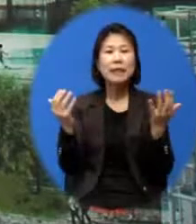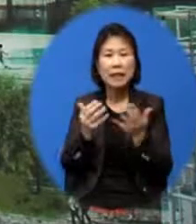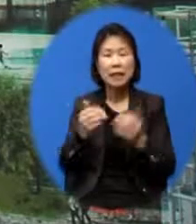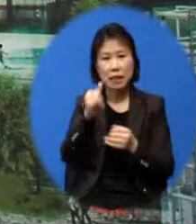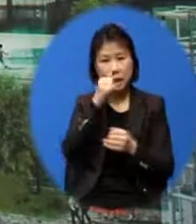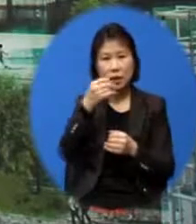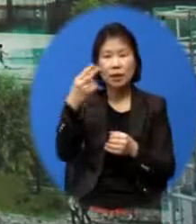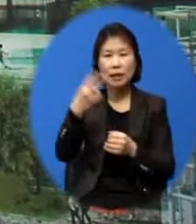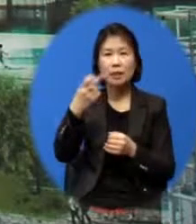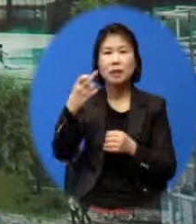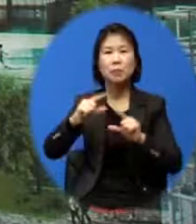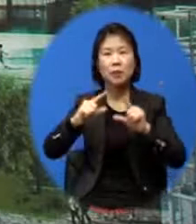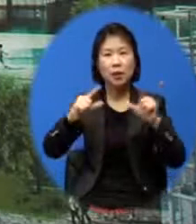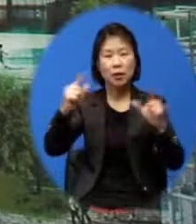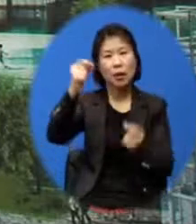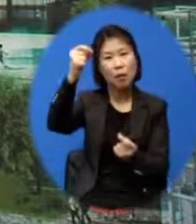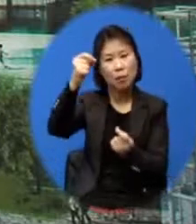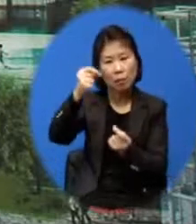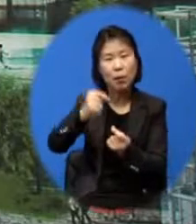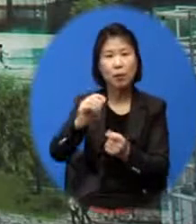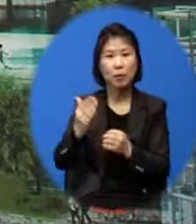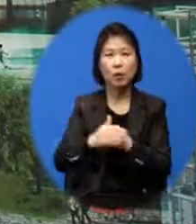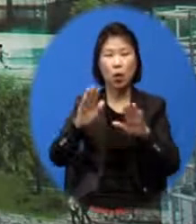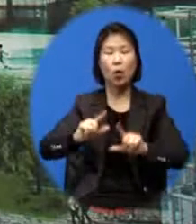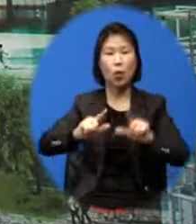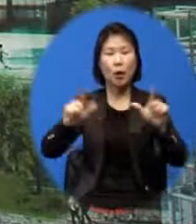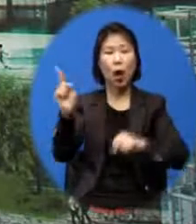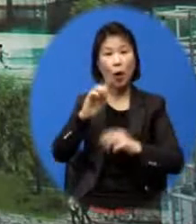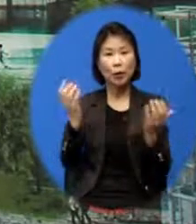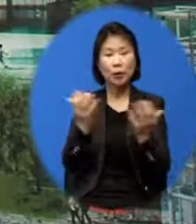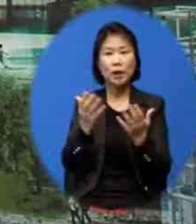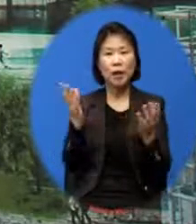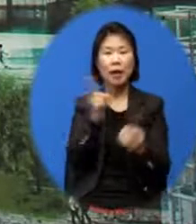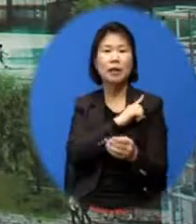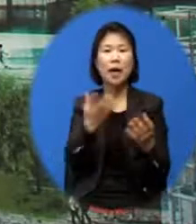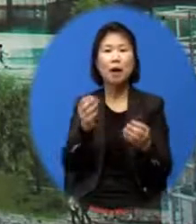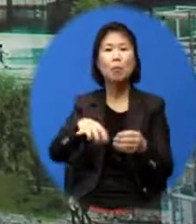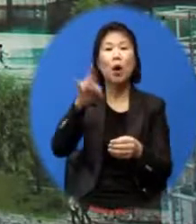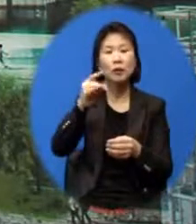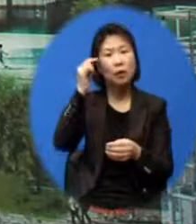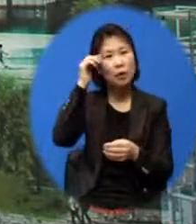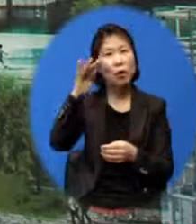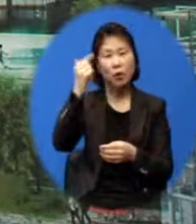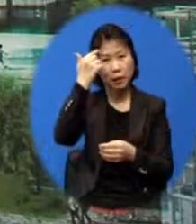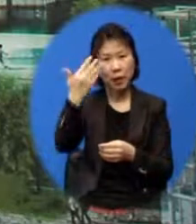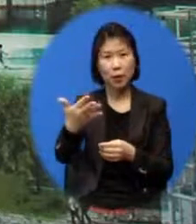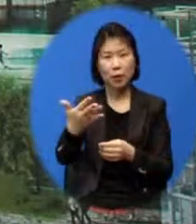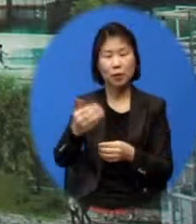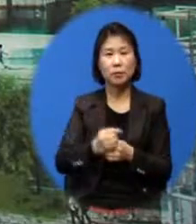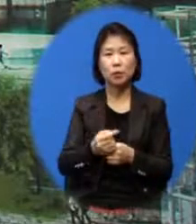다사다난했던 2012년 한 해가 저물어가고 있습니다. 올 한 해 어떤 일이 가장 먼저 떠오르시나요? 얼마 남지